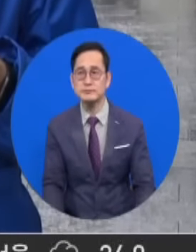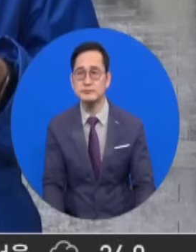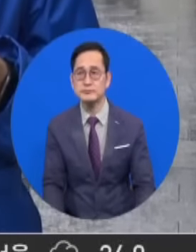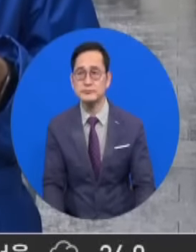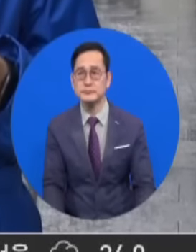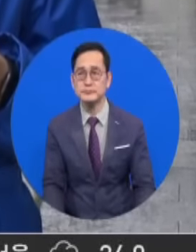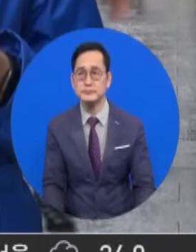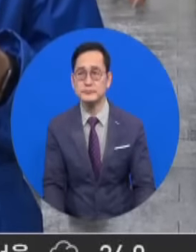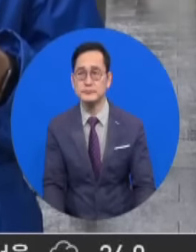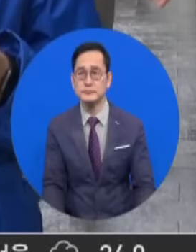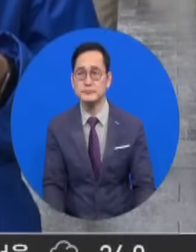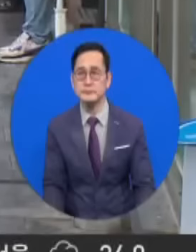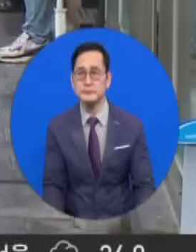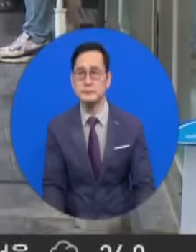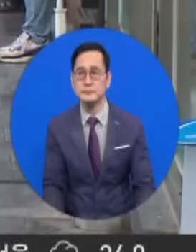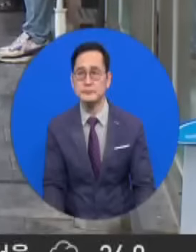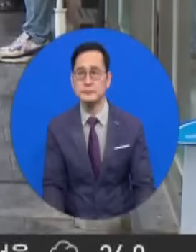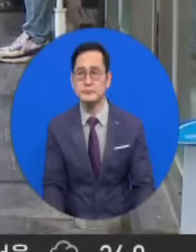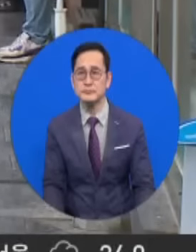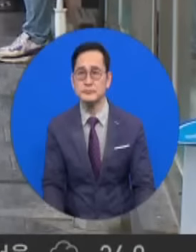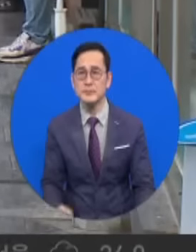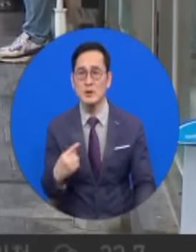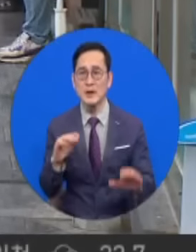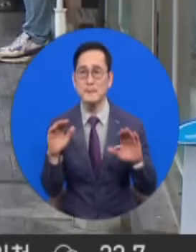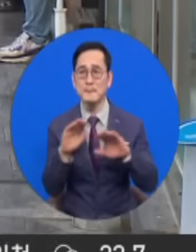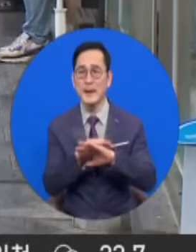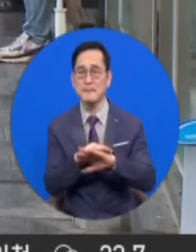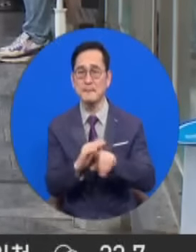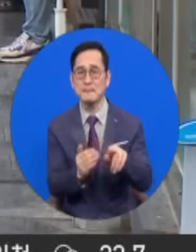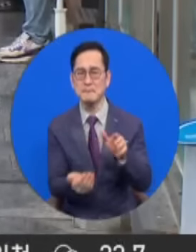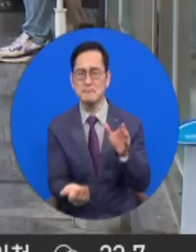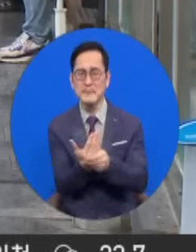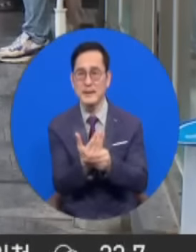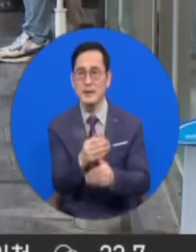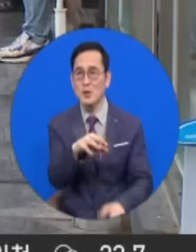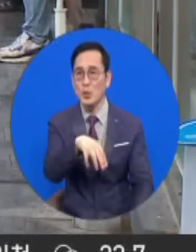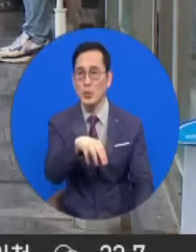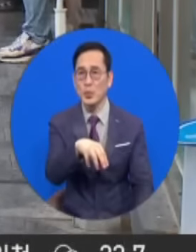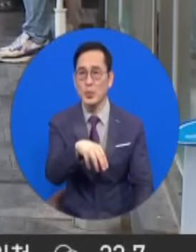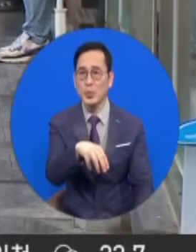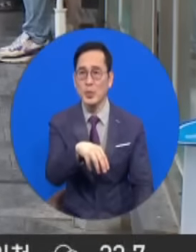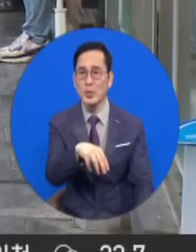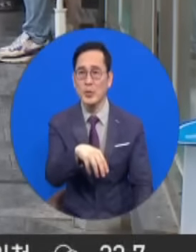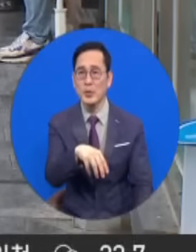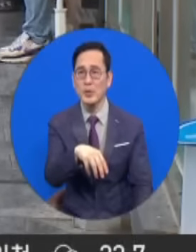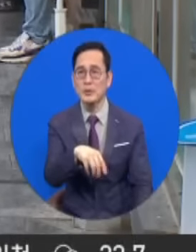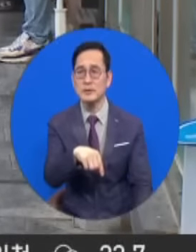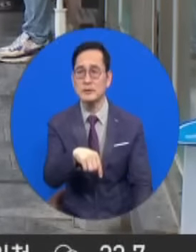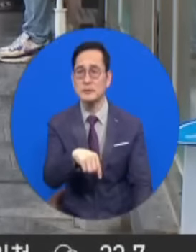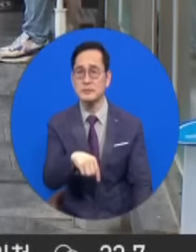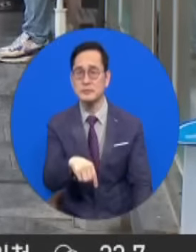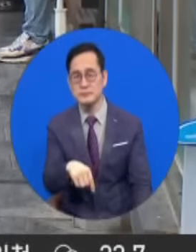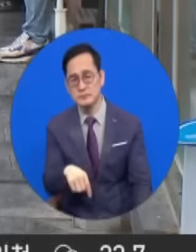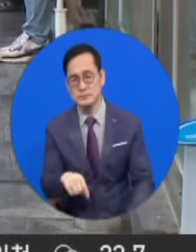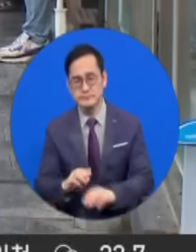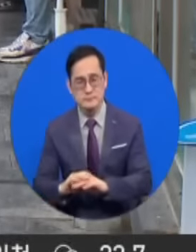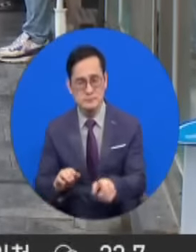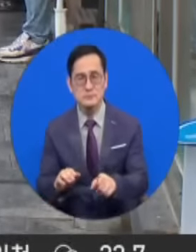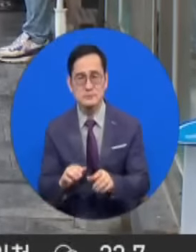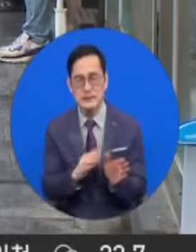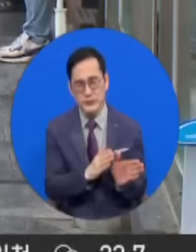네, 어젯밤 교통사고가 났던 서울시청역 앞입니다. 사고 현장 수습은 대부분 완료된